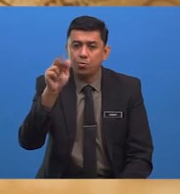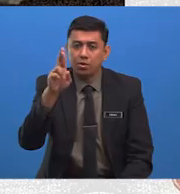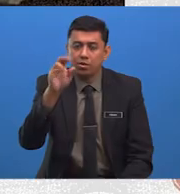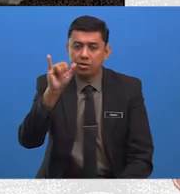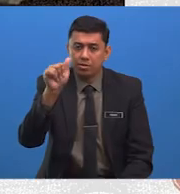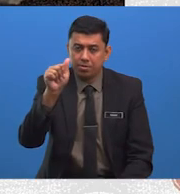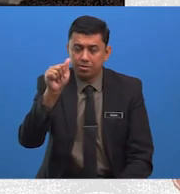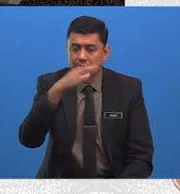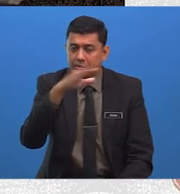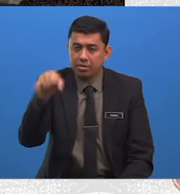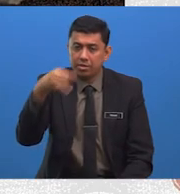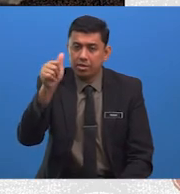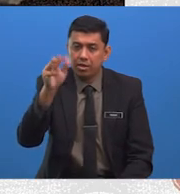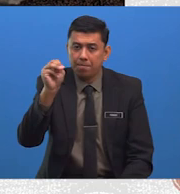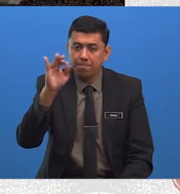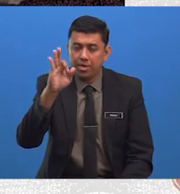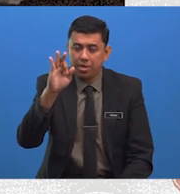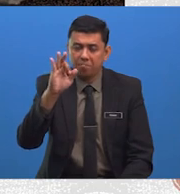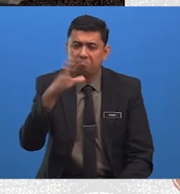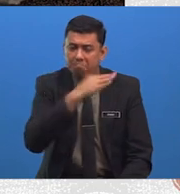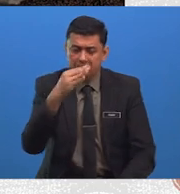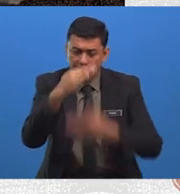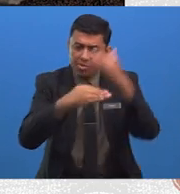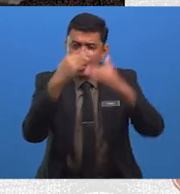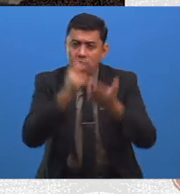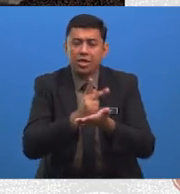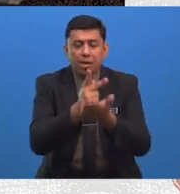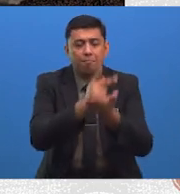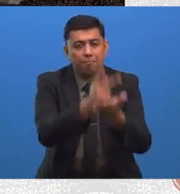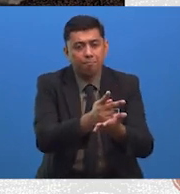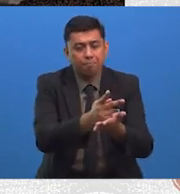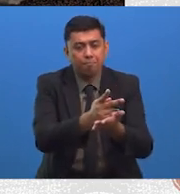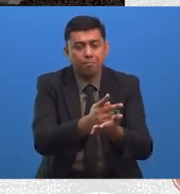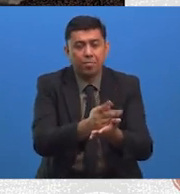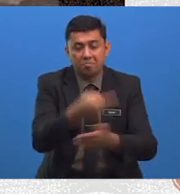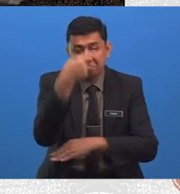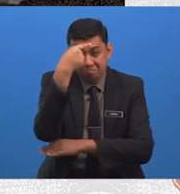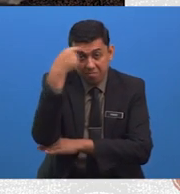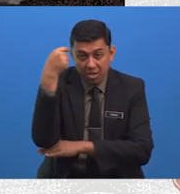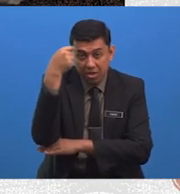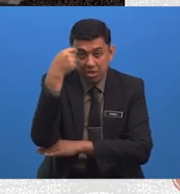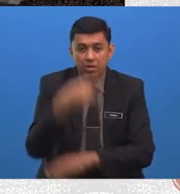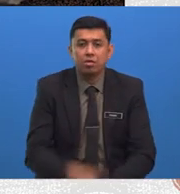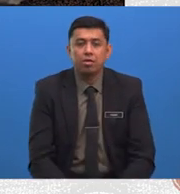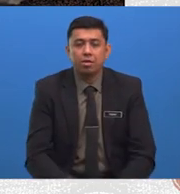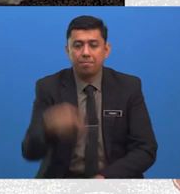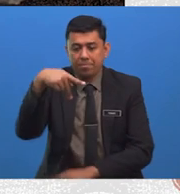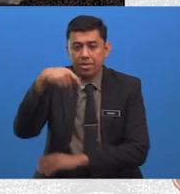Seterusnya, pembinaan kapal. Aktiviti ini telah menyebabkan